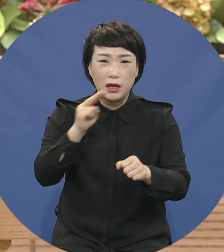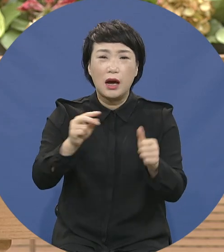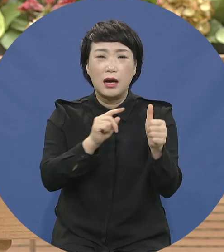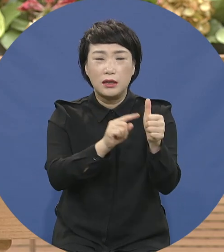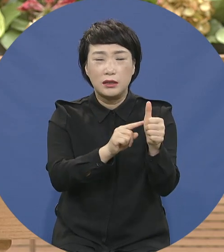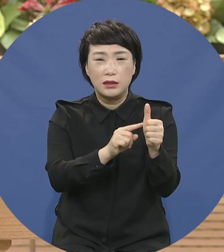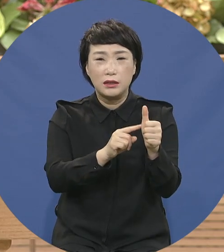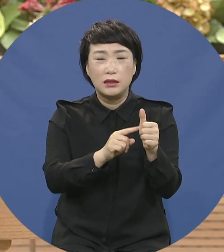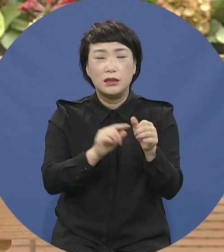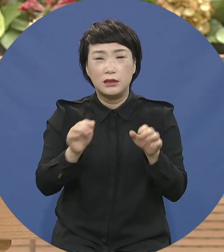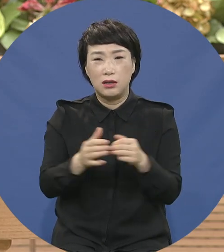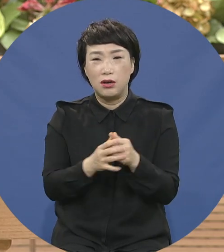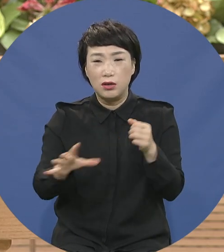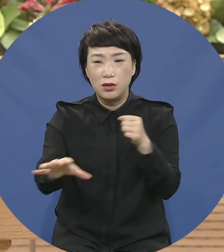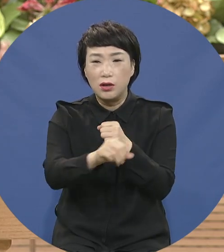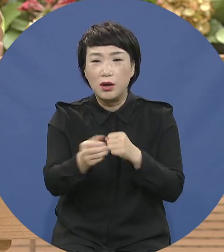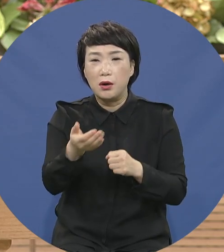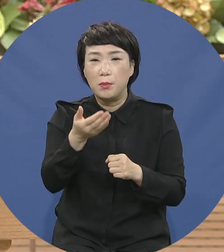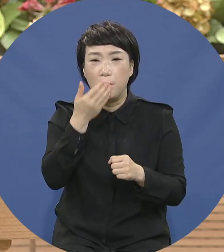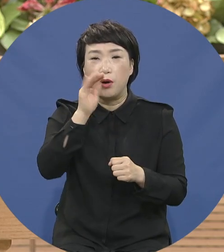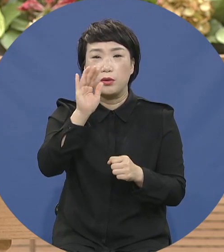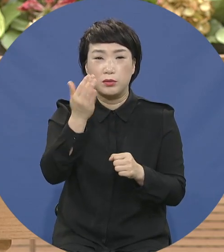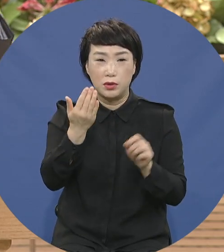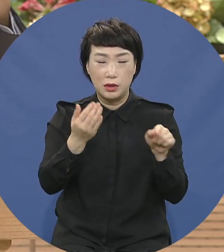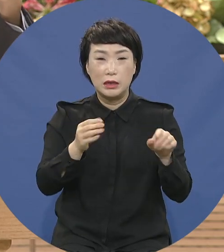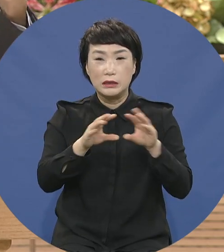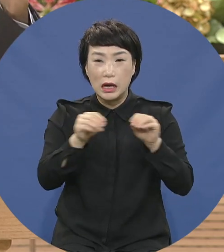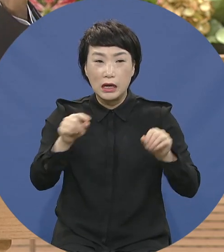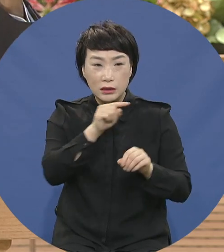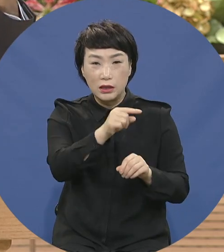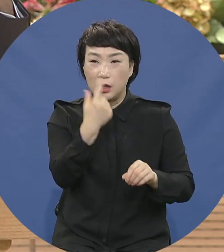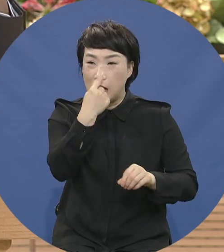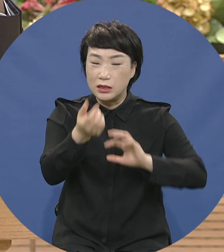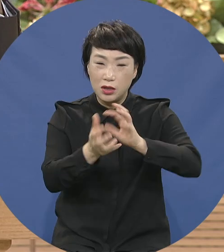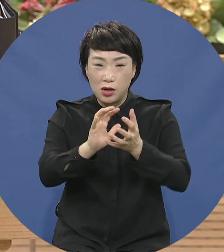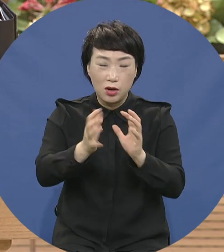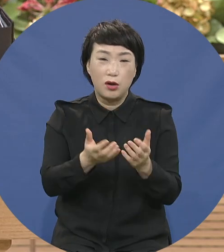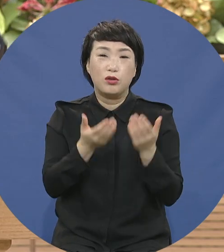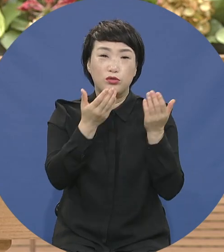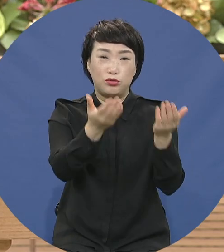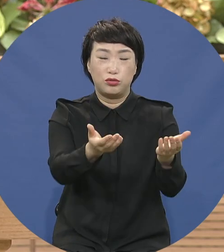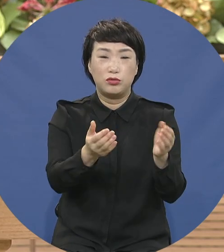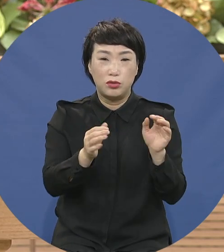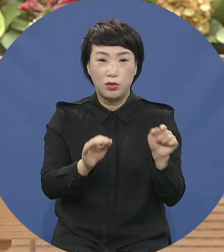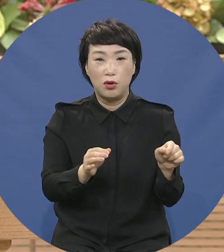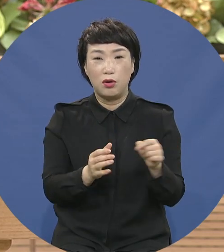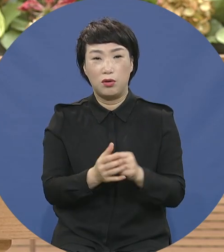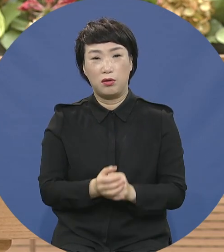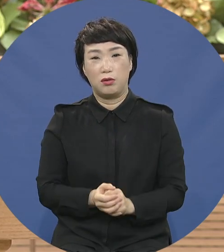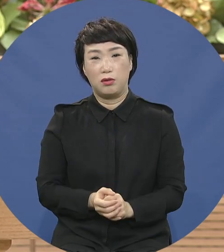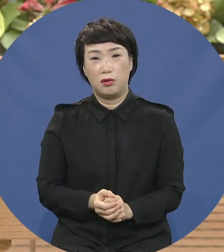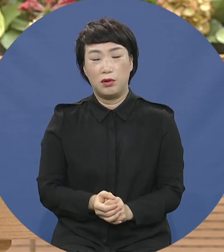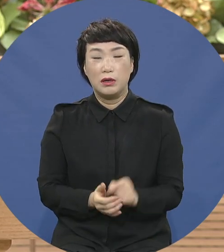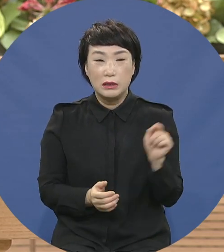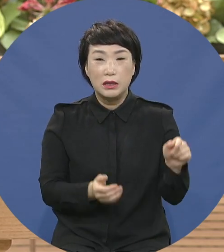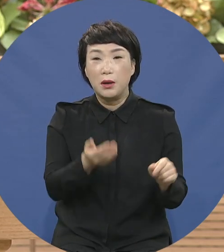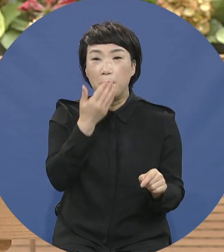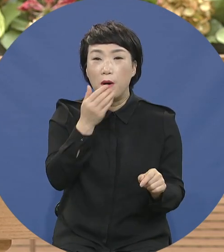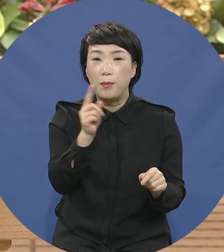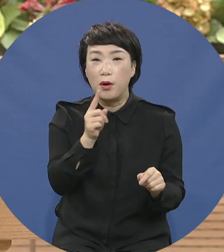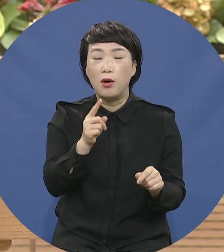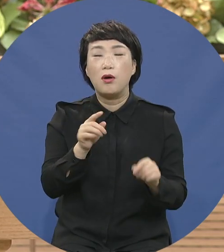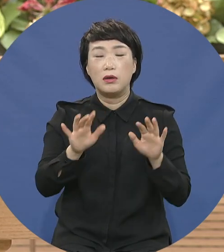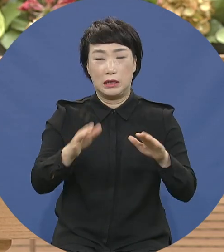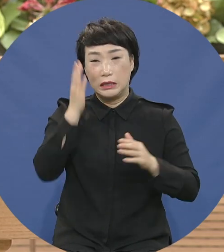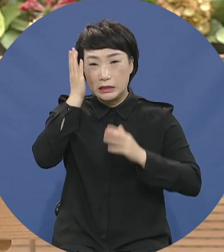수고하여야 소산을 먹으리라. 땅이 네게 가시드볼과 엉겅퀴를 낼 것이다. 너의 먹을